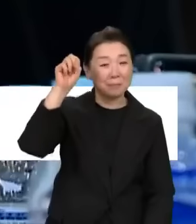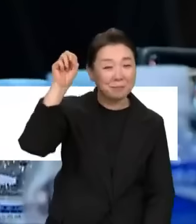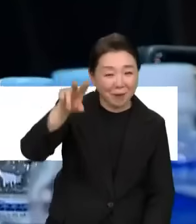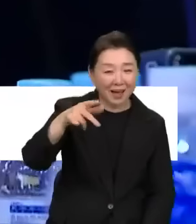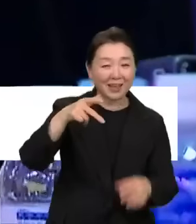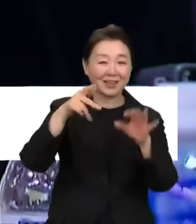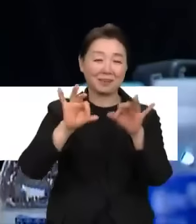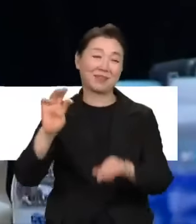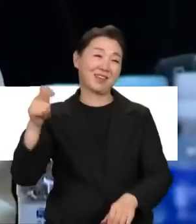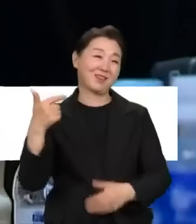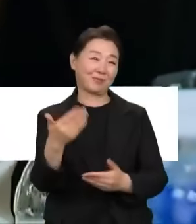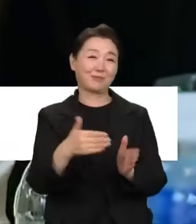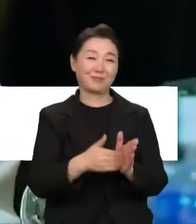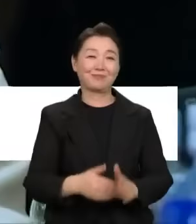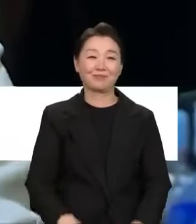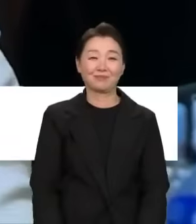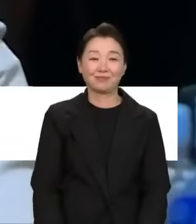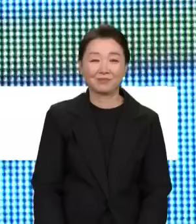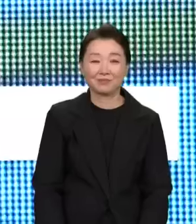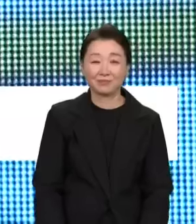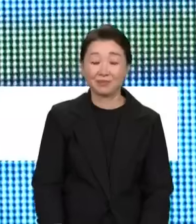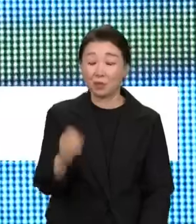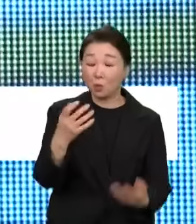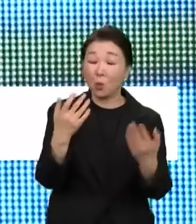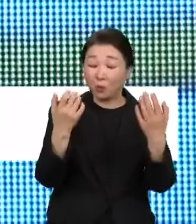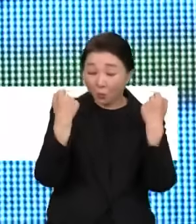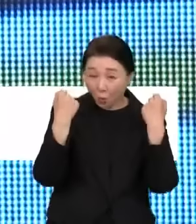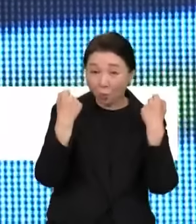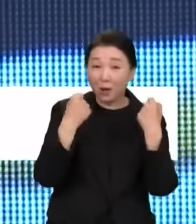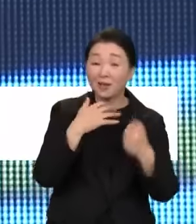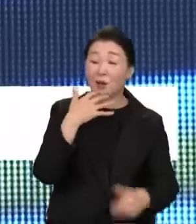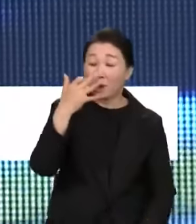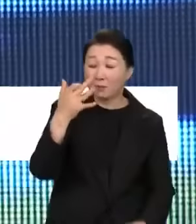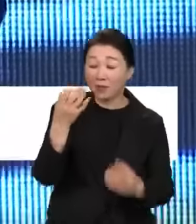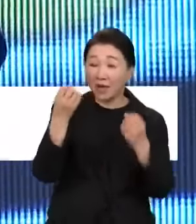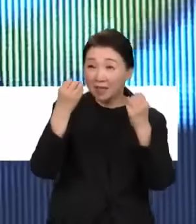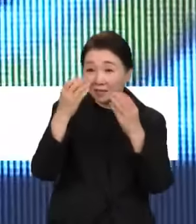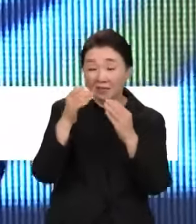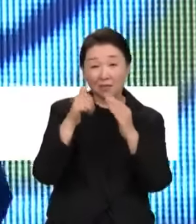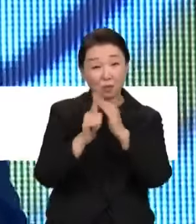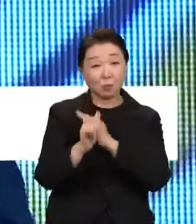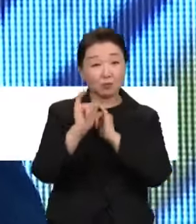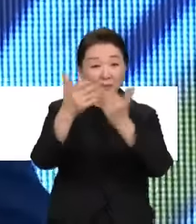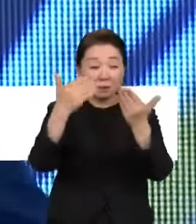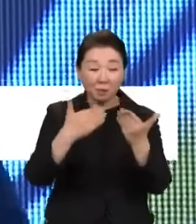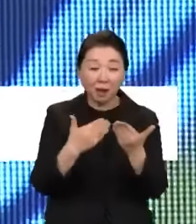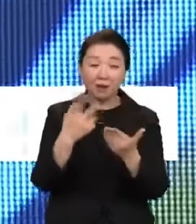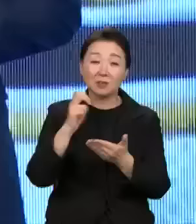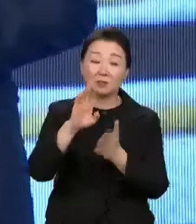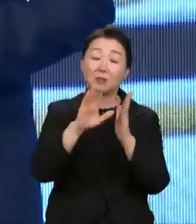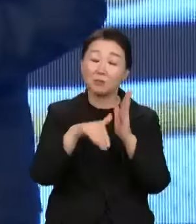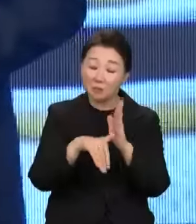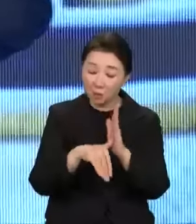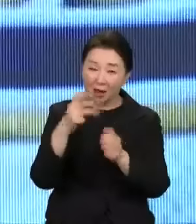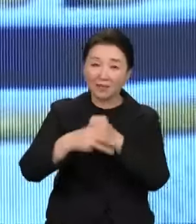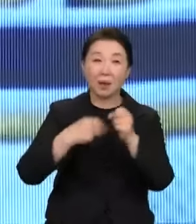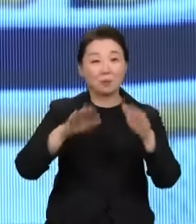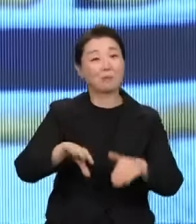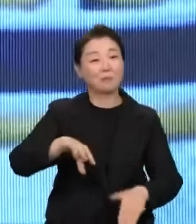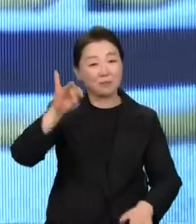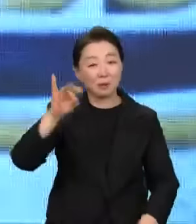김태견에게 돌아갔습니다. 고졸 신인 19살 선수가 신인상을 받은 건 2021년 2위 이후 3년 만입니다.